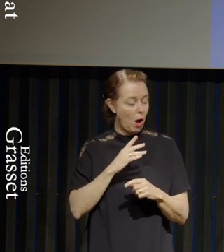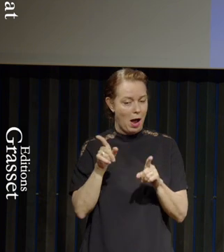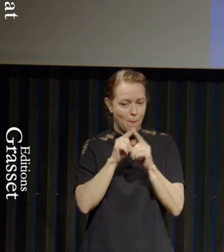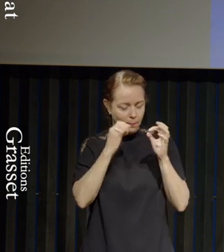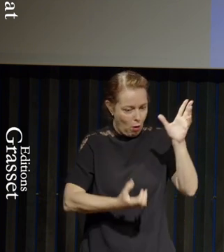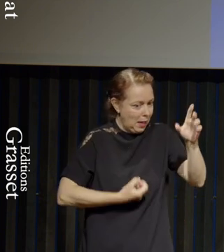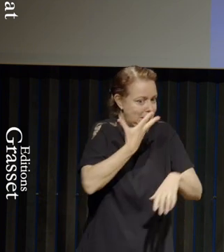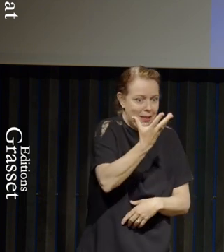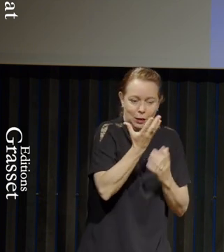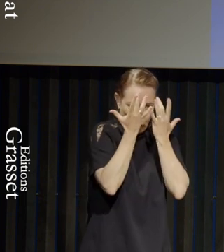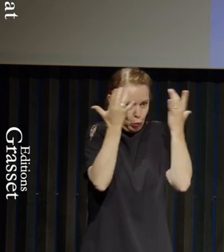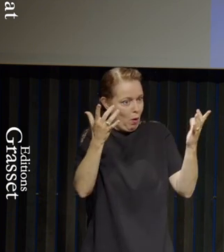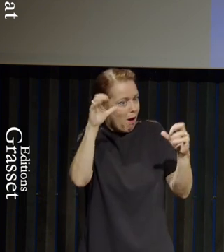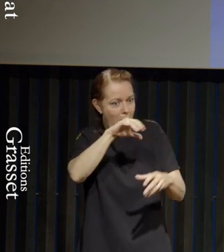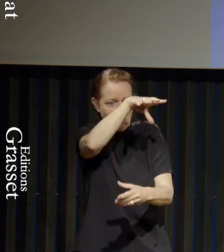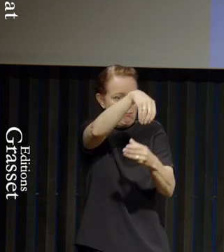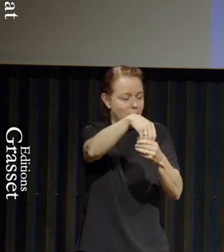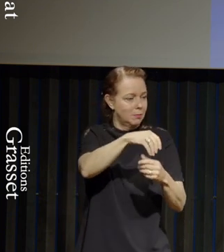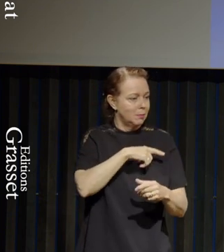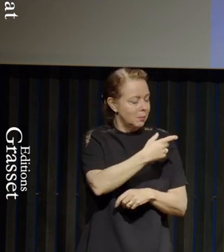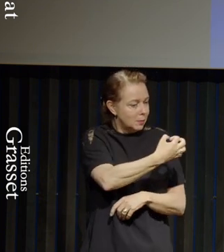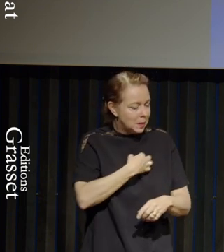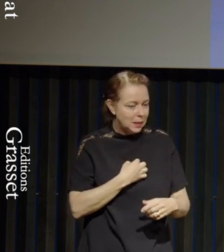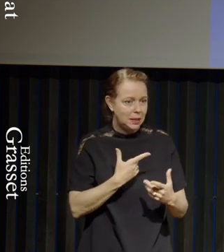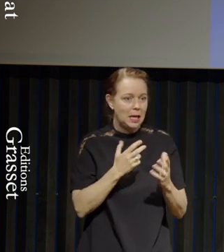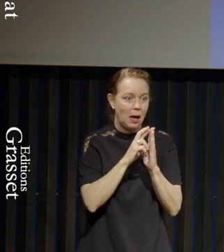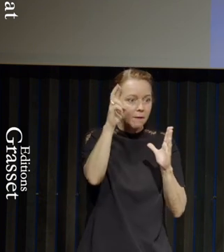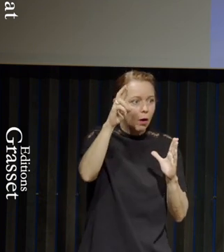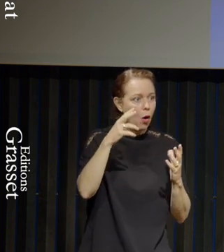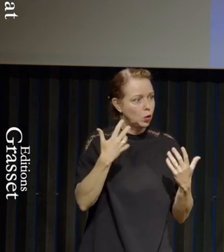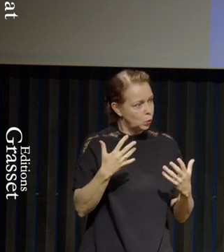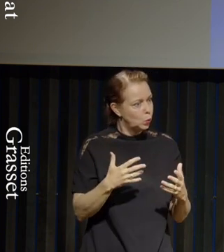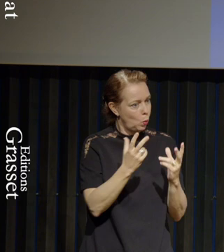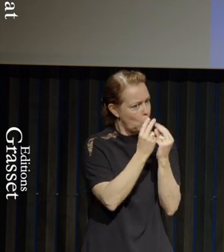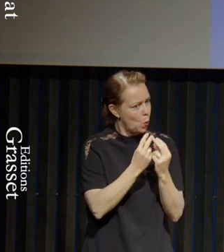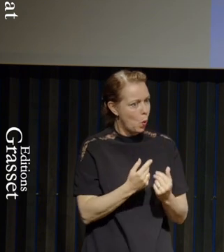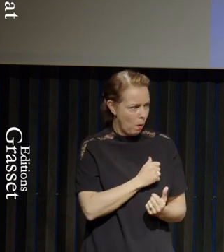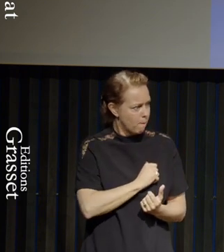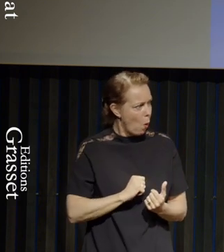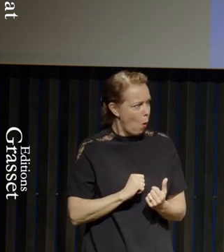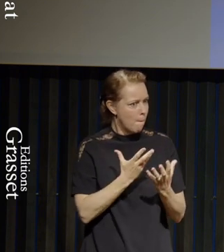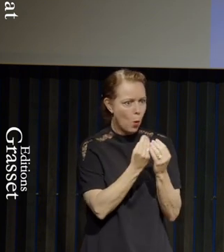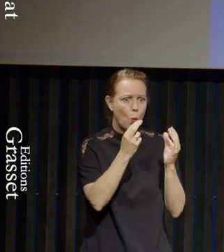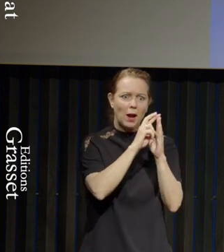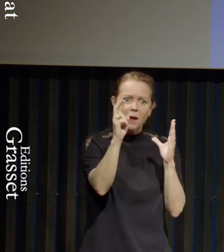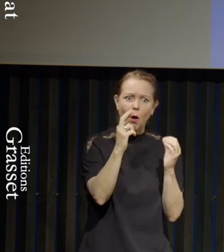artistiques, culturelles. Vous avez vous cité un nombre de références assez impressionnantes. Et